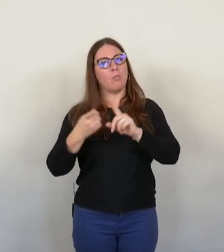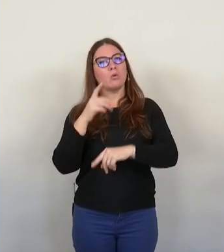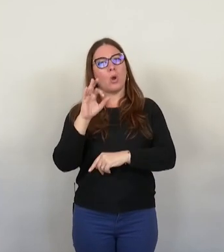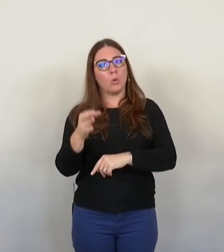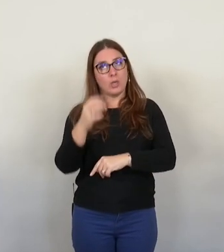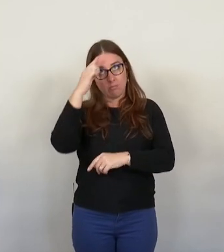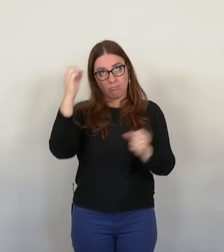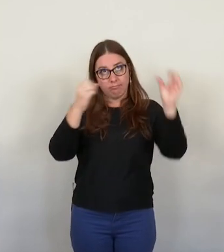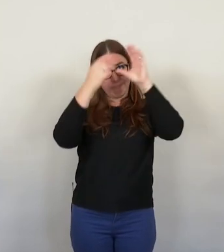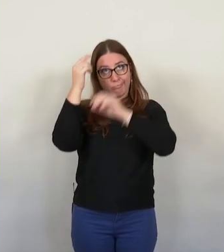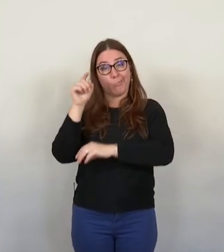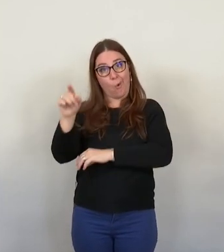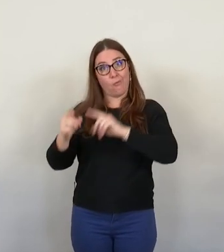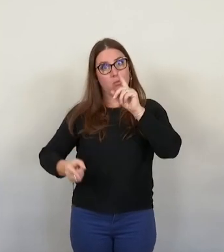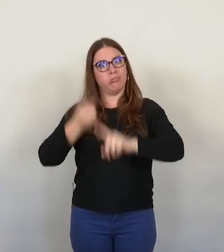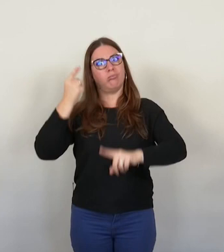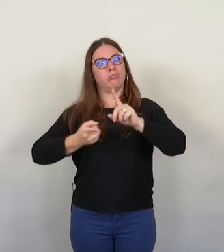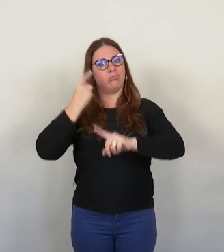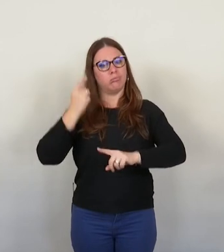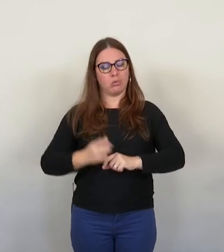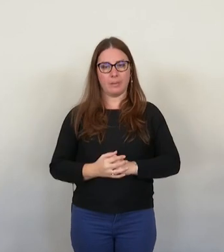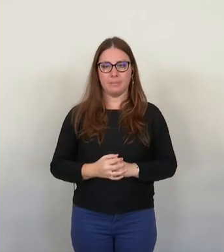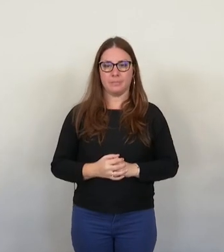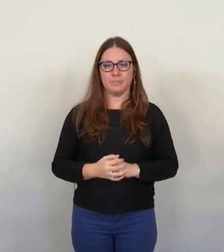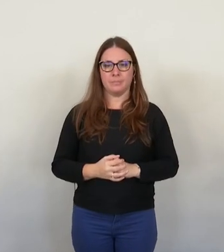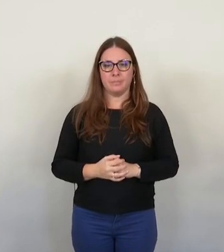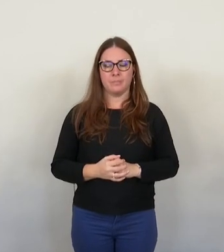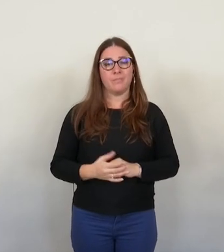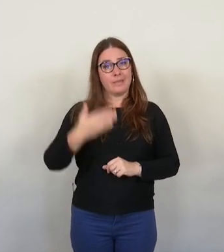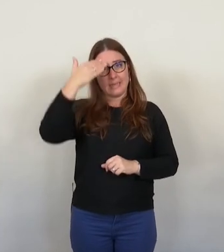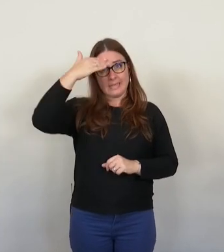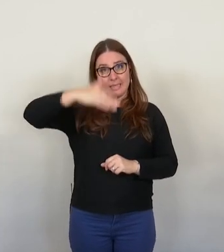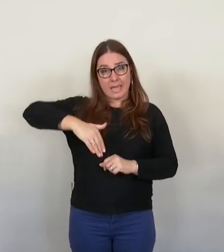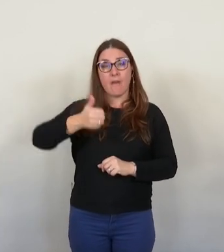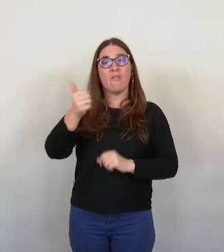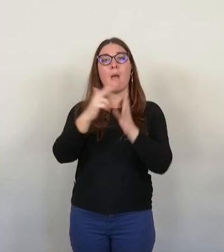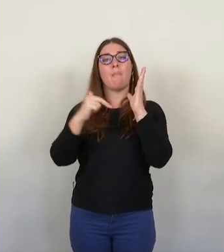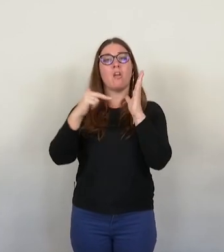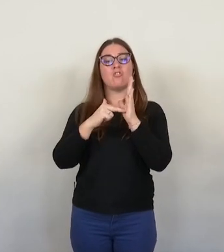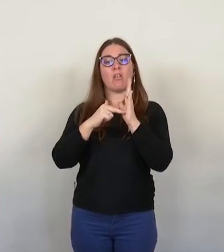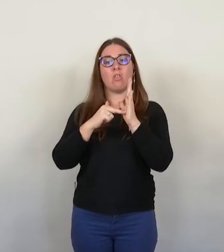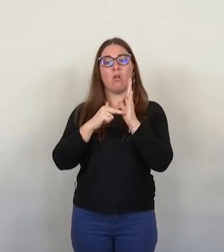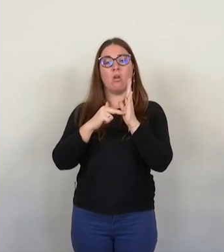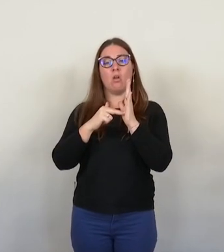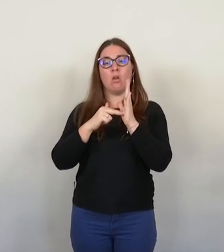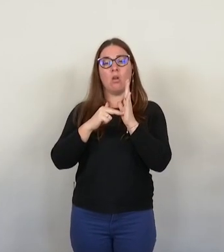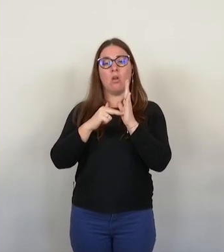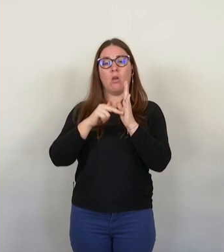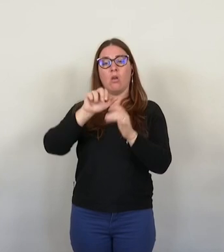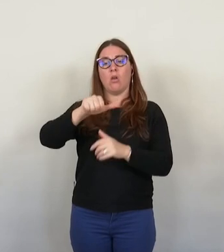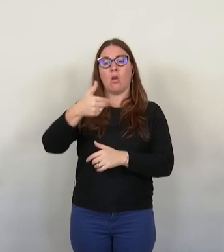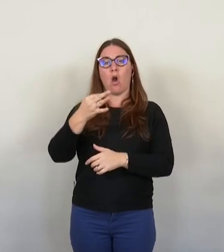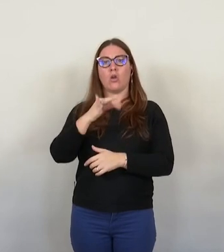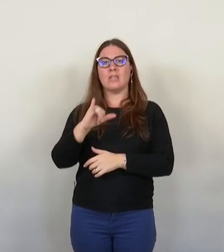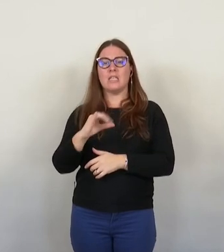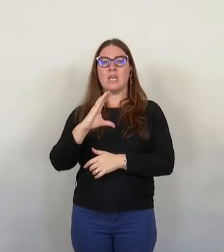surtout pour vous et lorsque nous savons que vous avez signé la charte Anticor et c'est tout à votre honneur comme